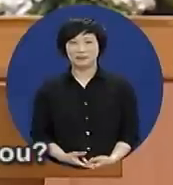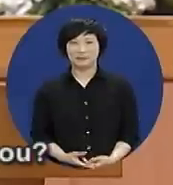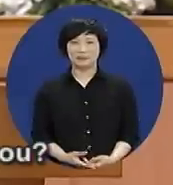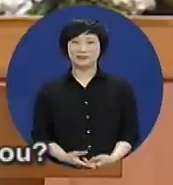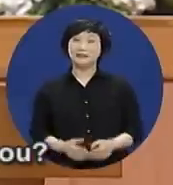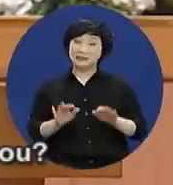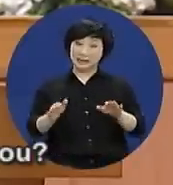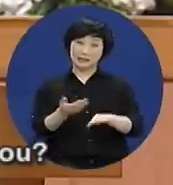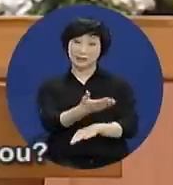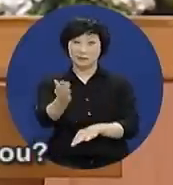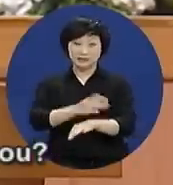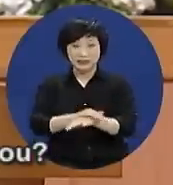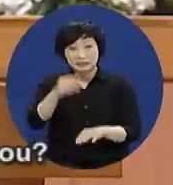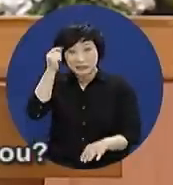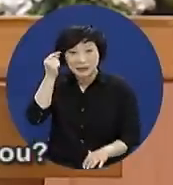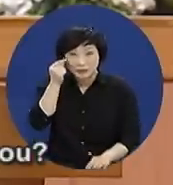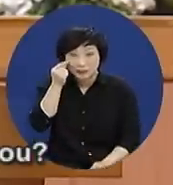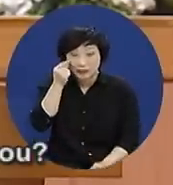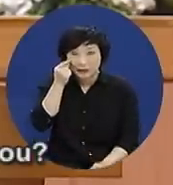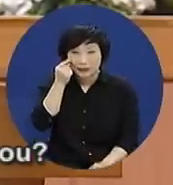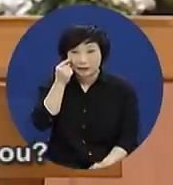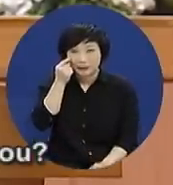か人間